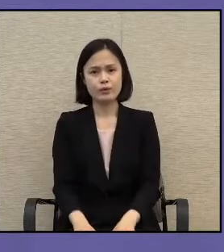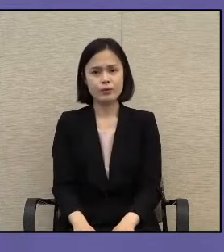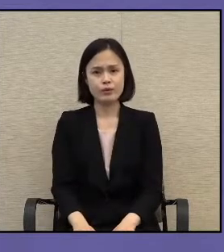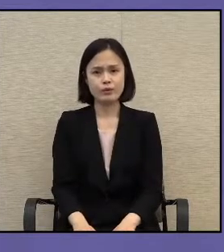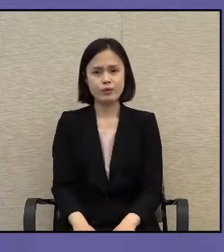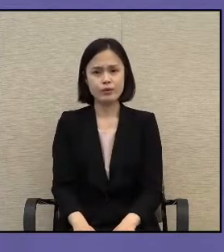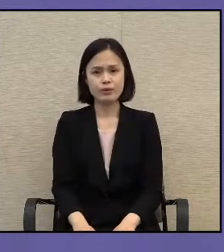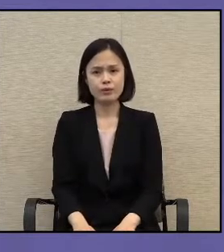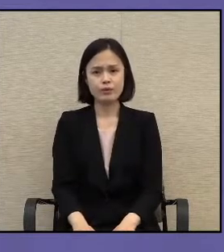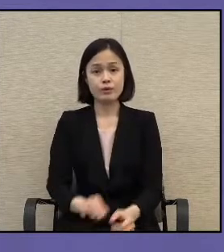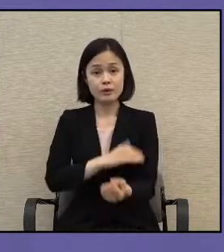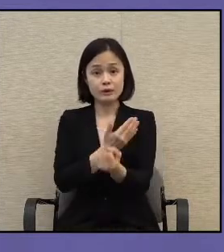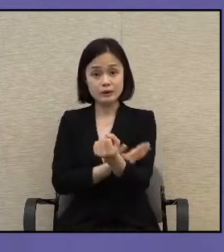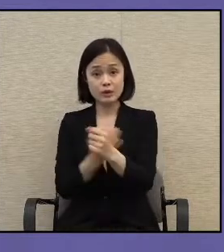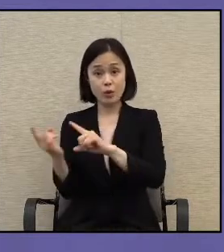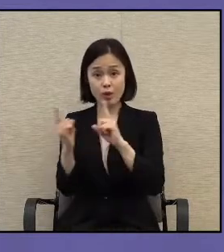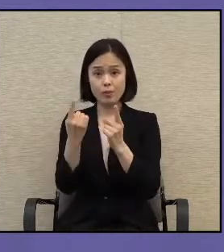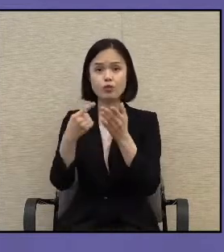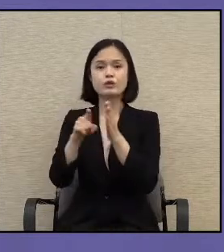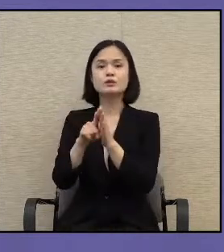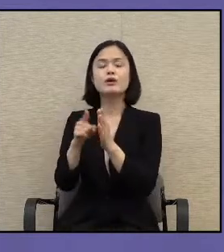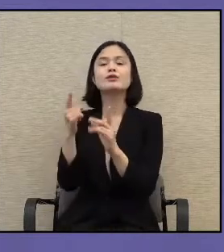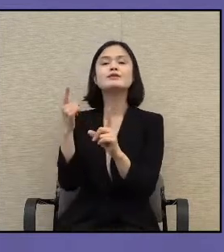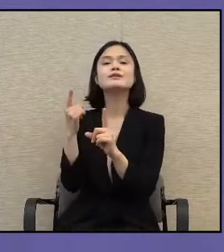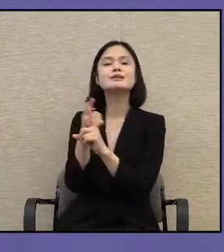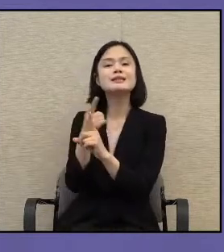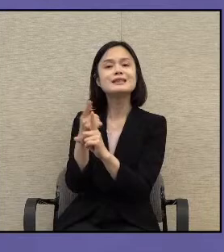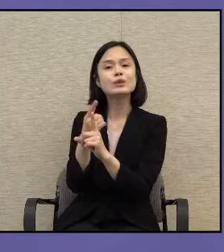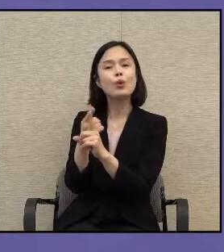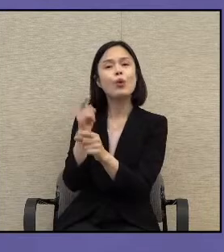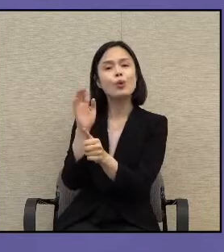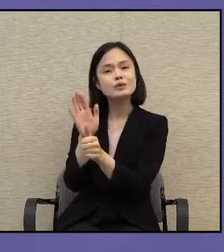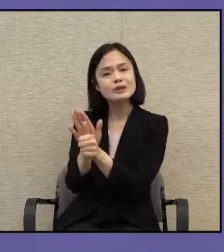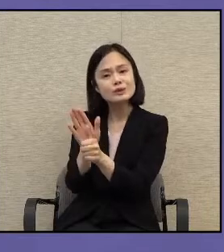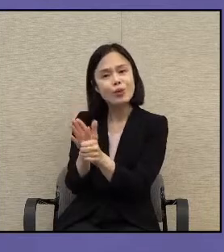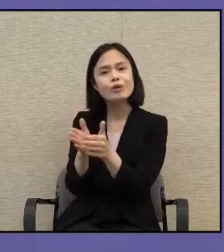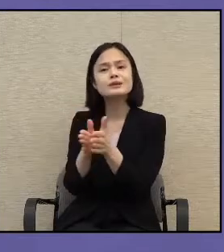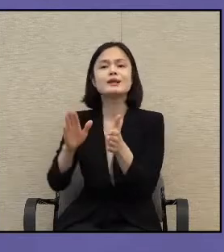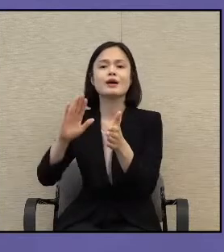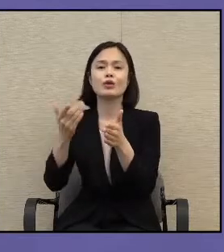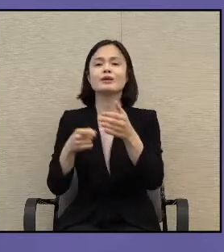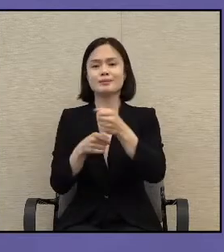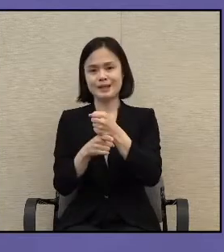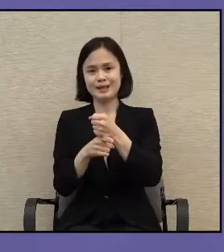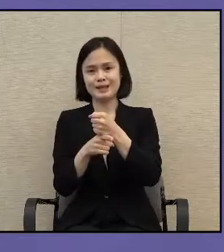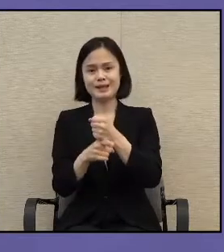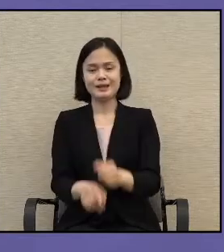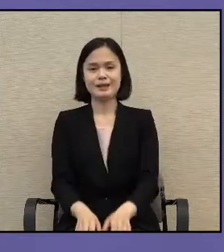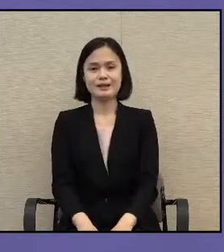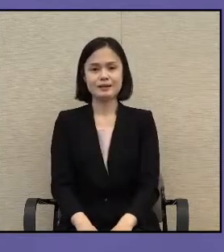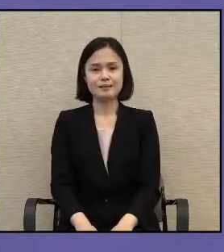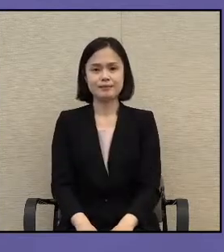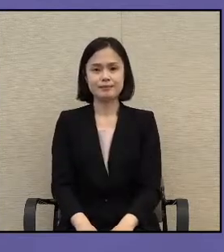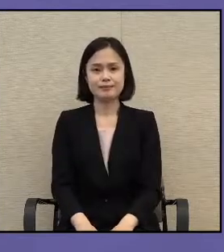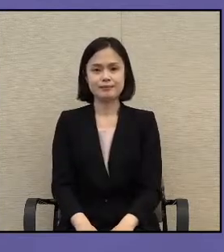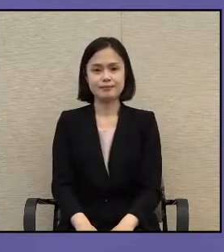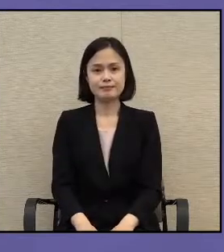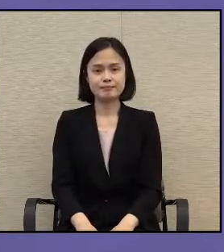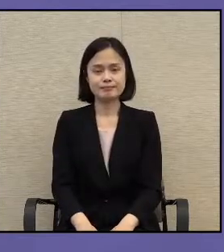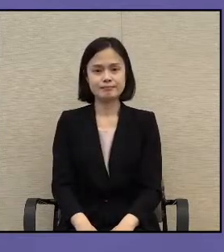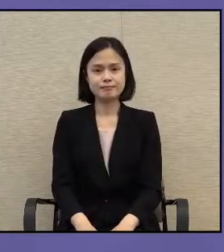치료 영역에서도 수용되기 시작했다라고 하는 것들로 보여집니다. 그래서